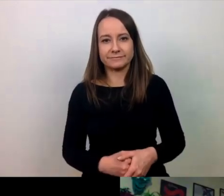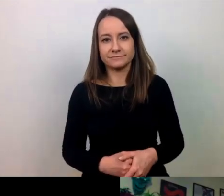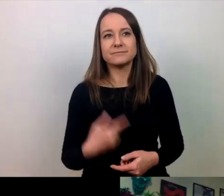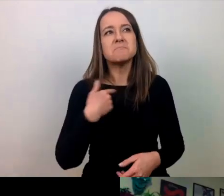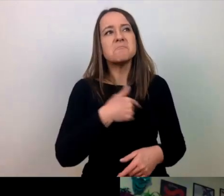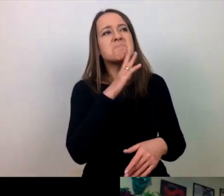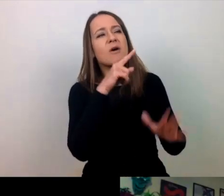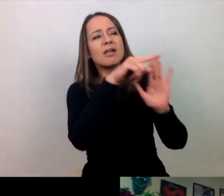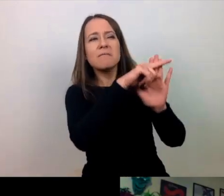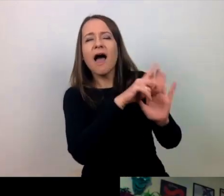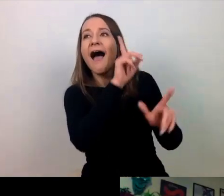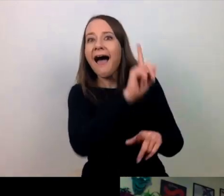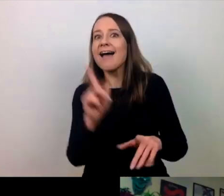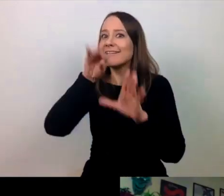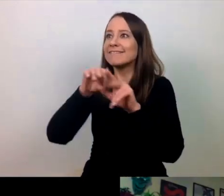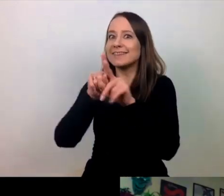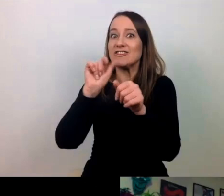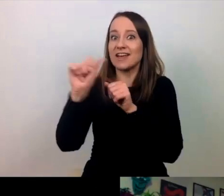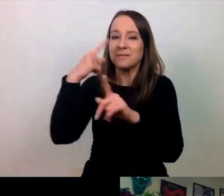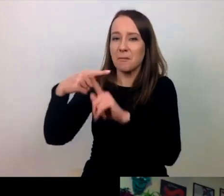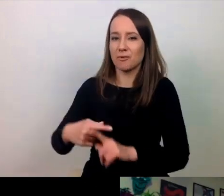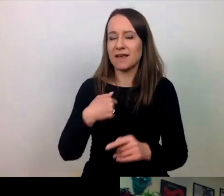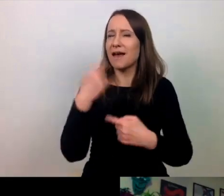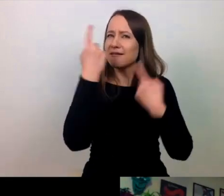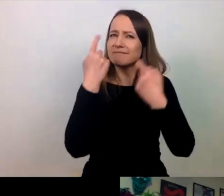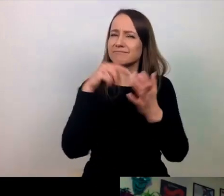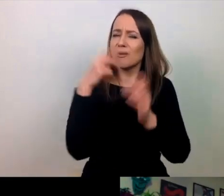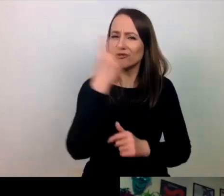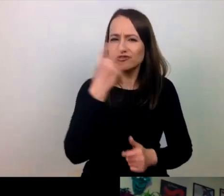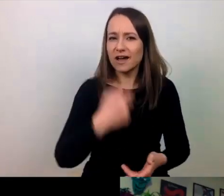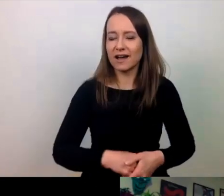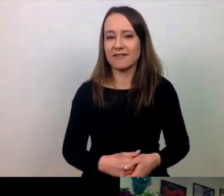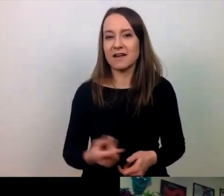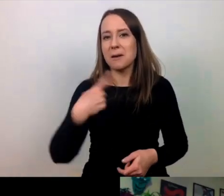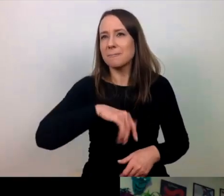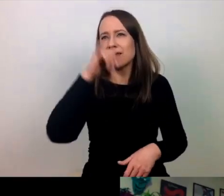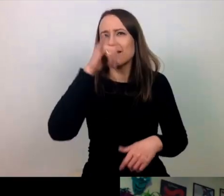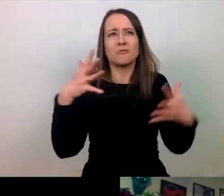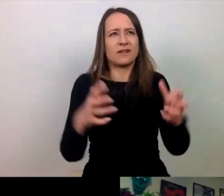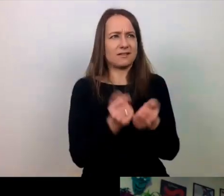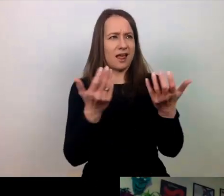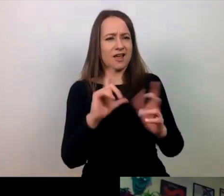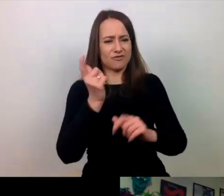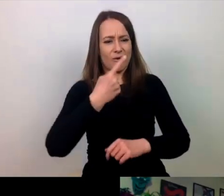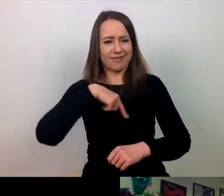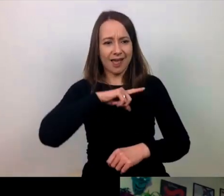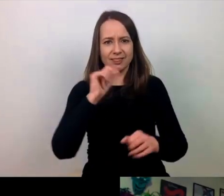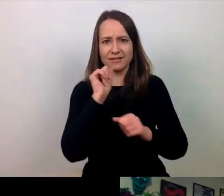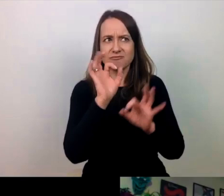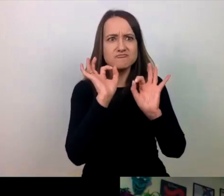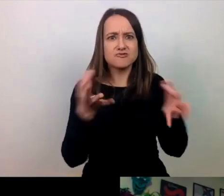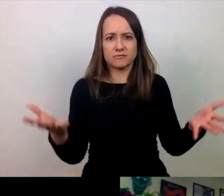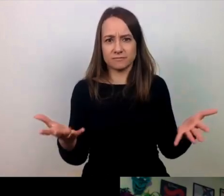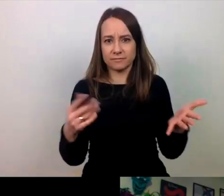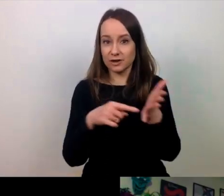tym, że to jest ciekawe. Jak nigdy nie wiemy, gdzie możemy znaleźć coś dobrego dla nas. I ta historia